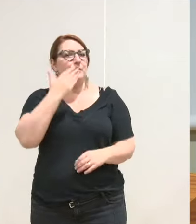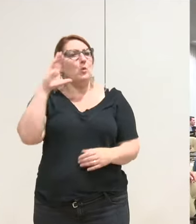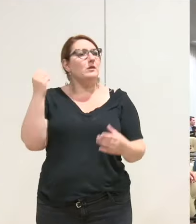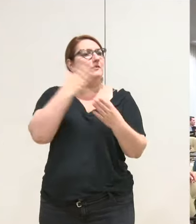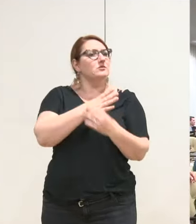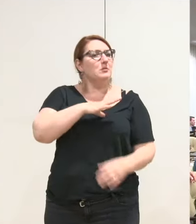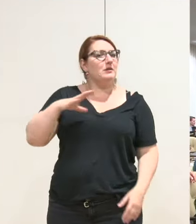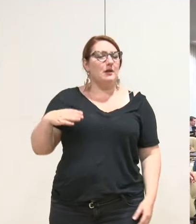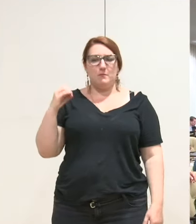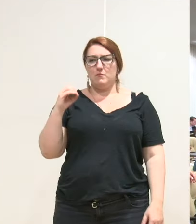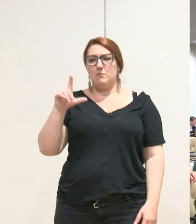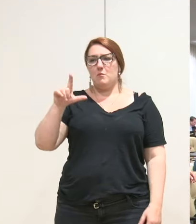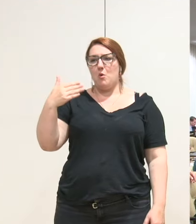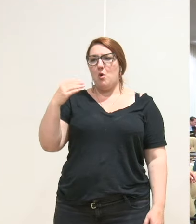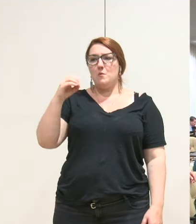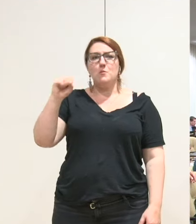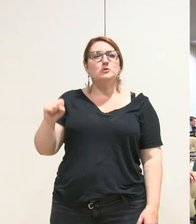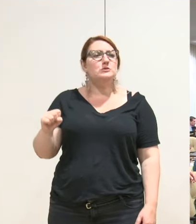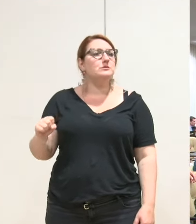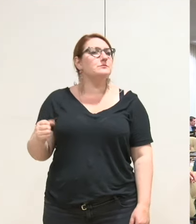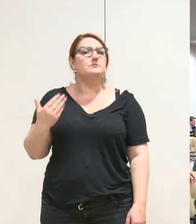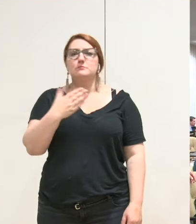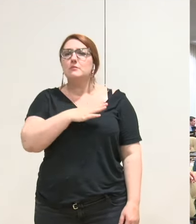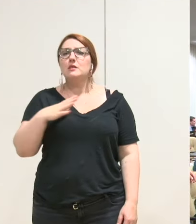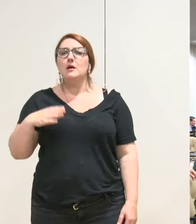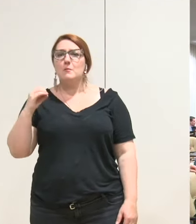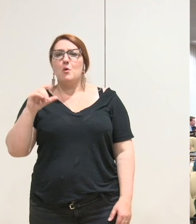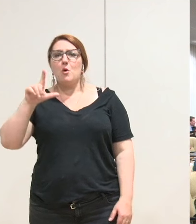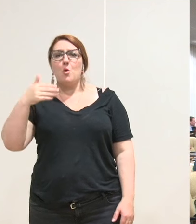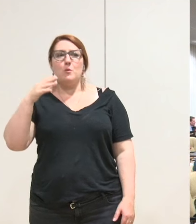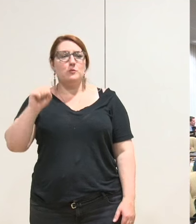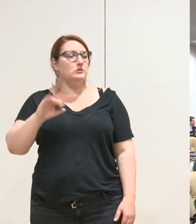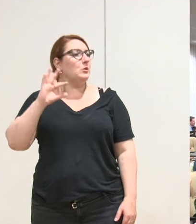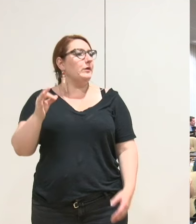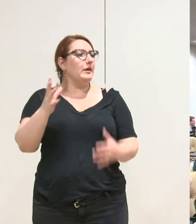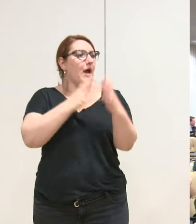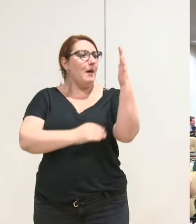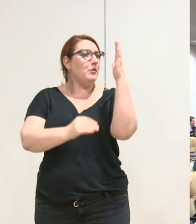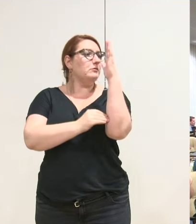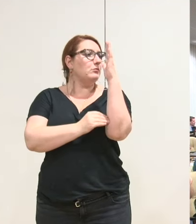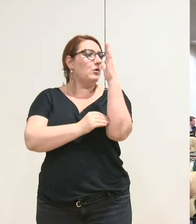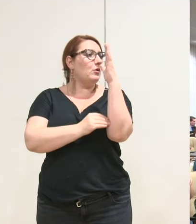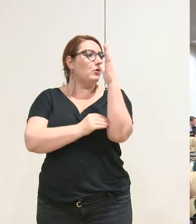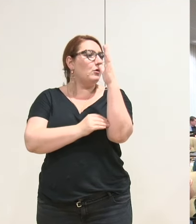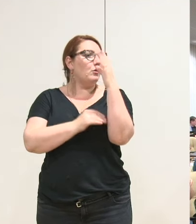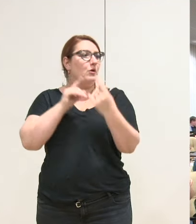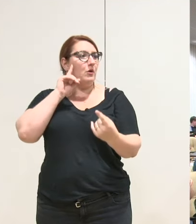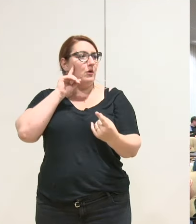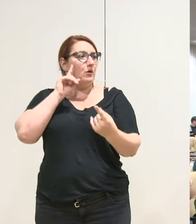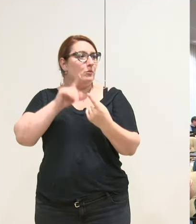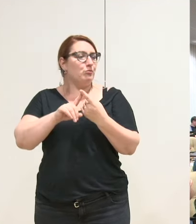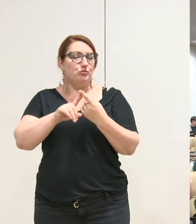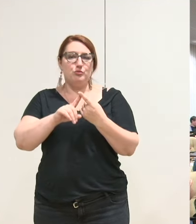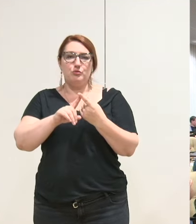oui madame Olmos donc il y a un amendement pour passer de 3